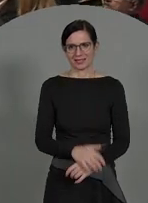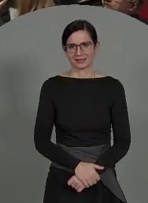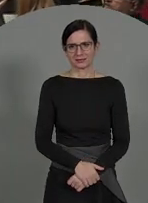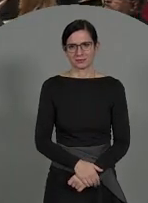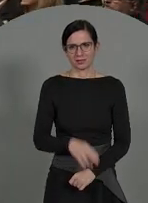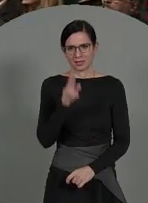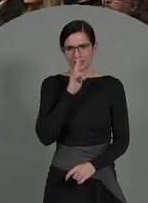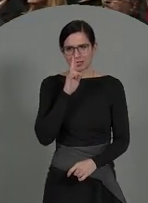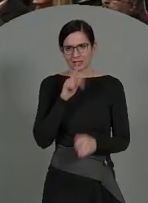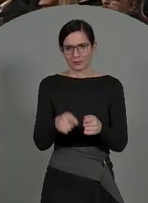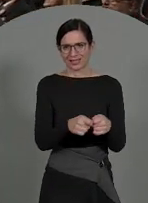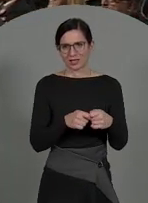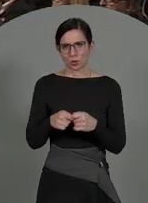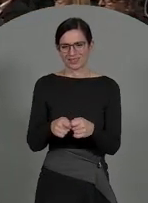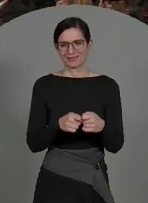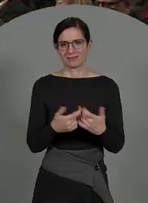Liebe Genossinnen und Genossen,